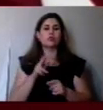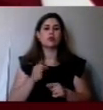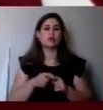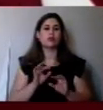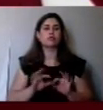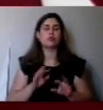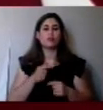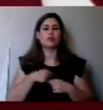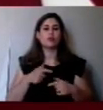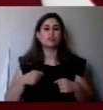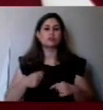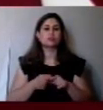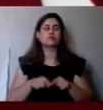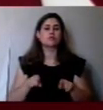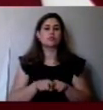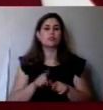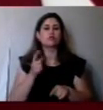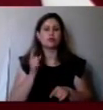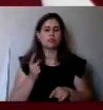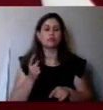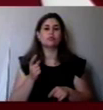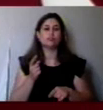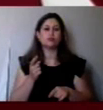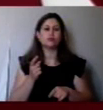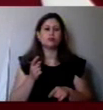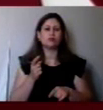пояснив прокурор, саме тому, що було